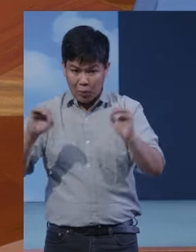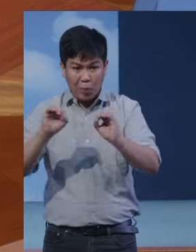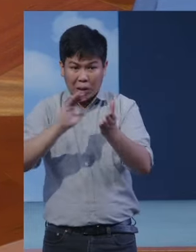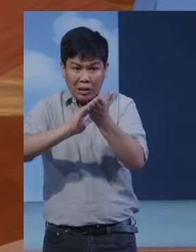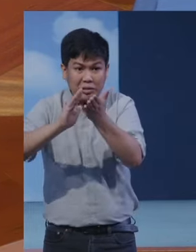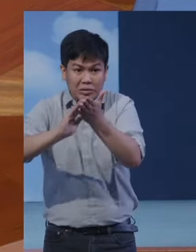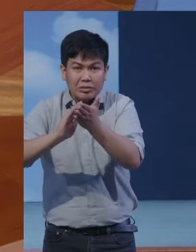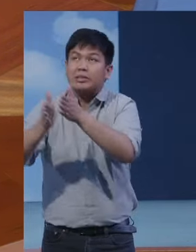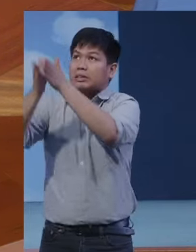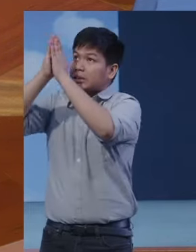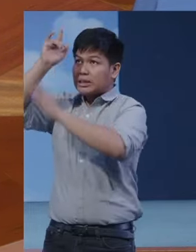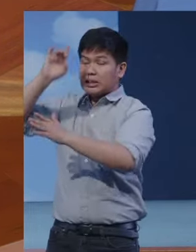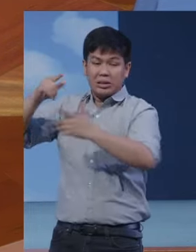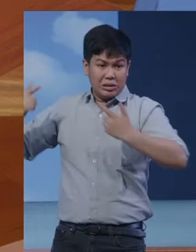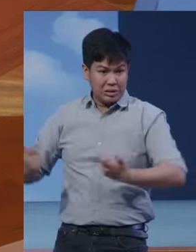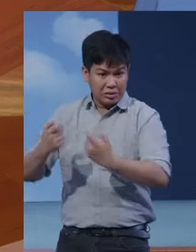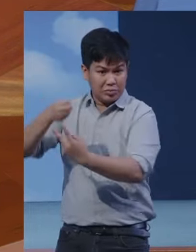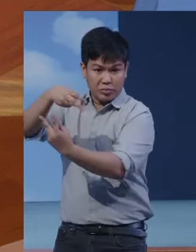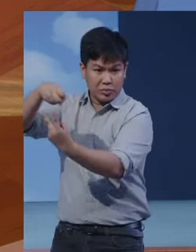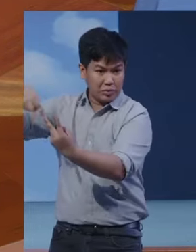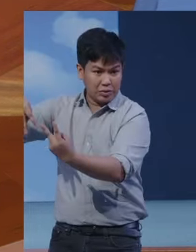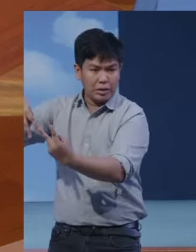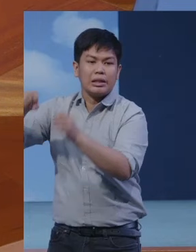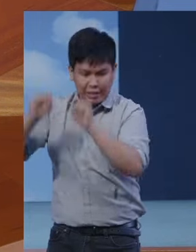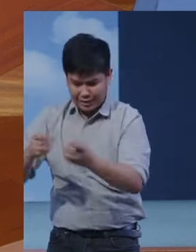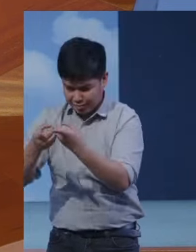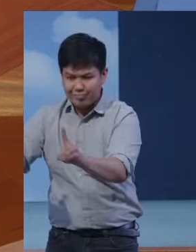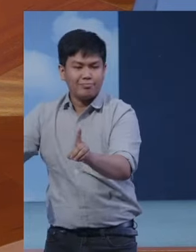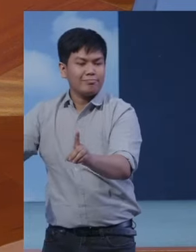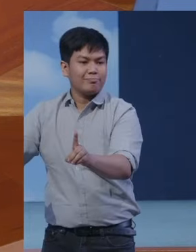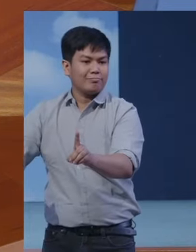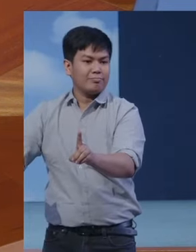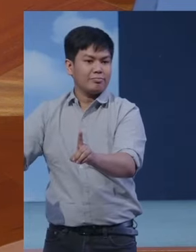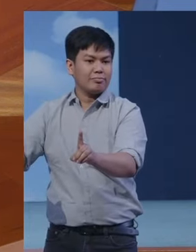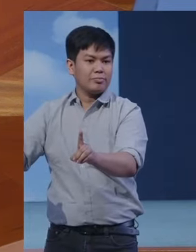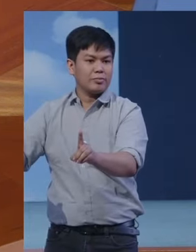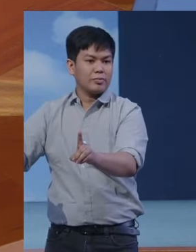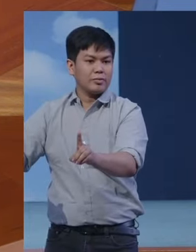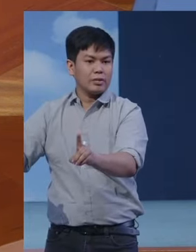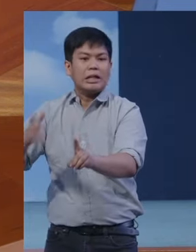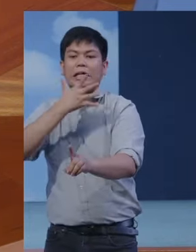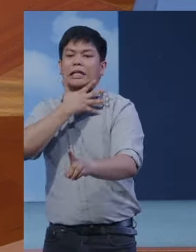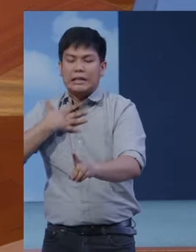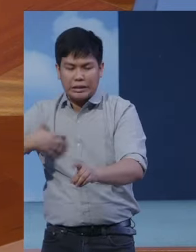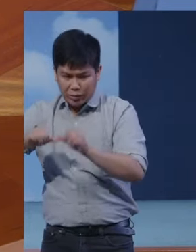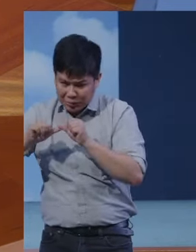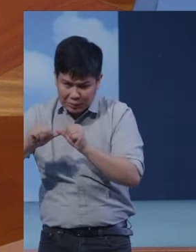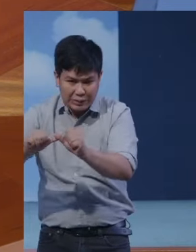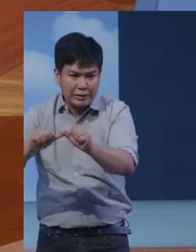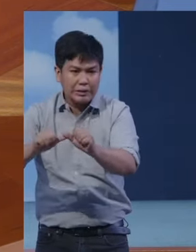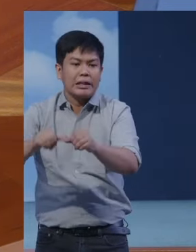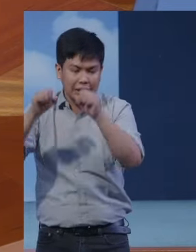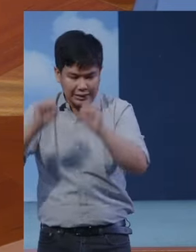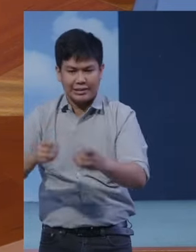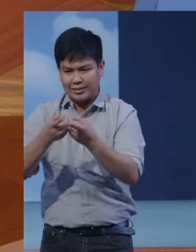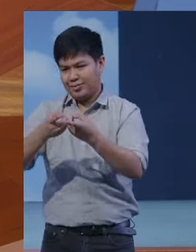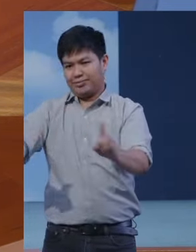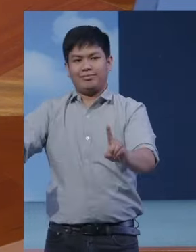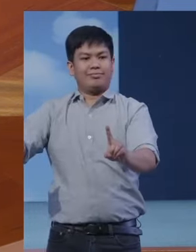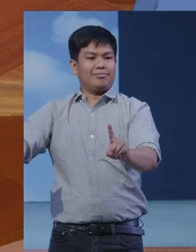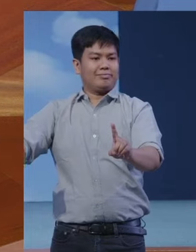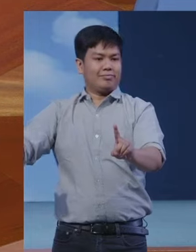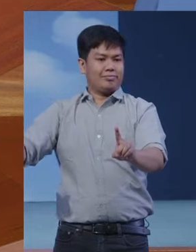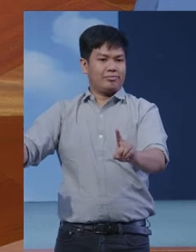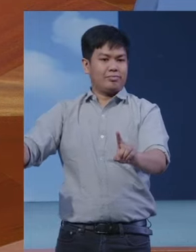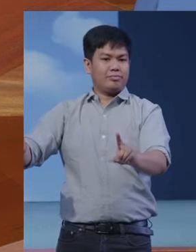niya persistent repetitive adultery pag-break po ng